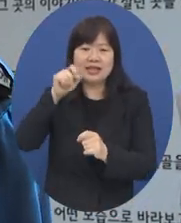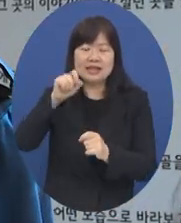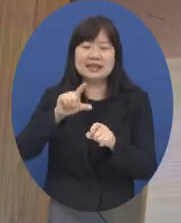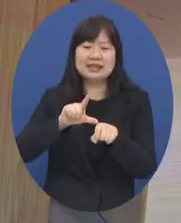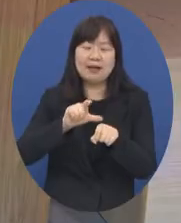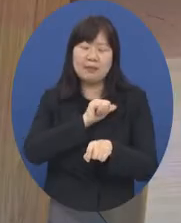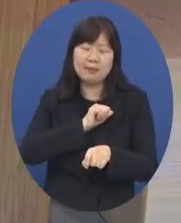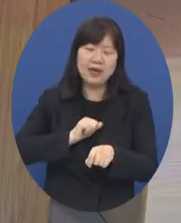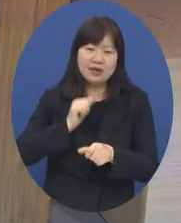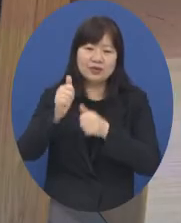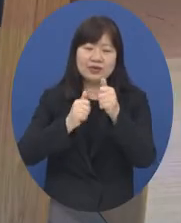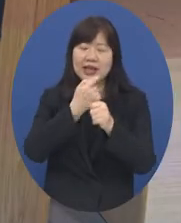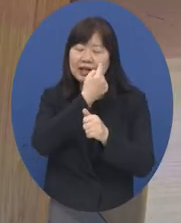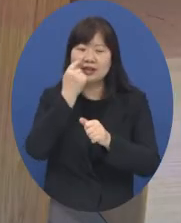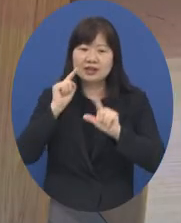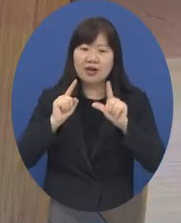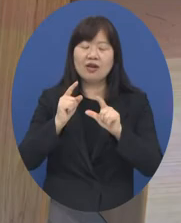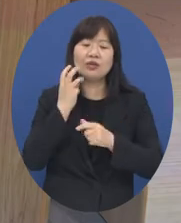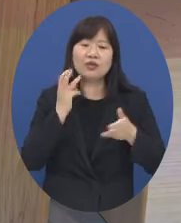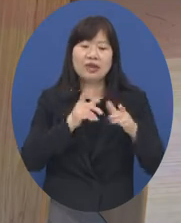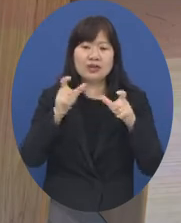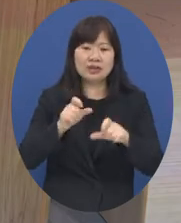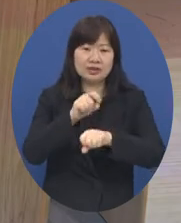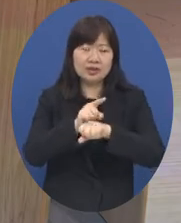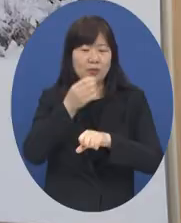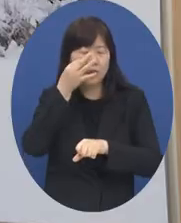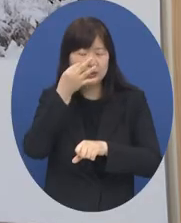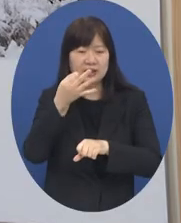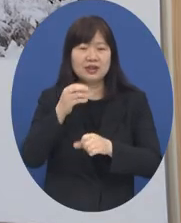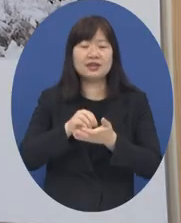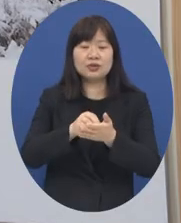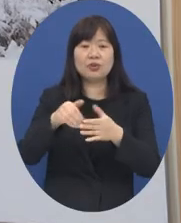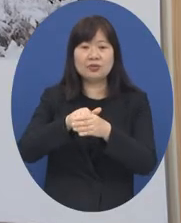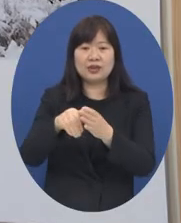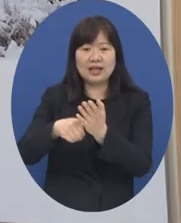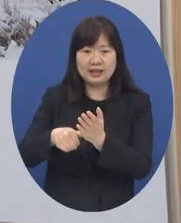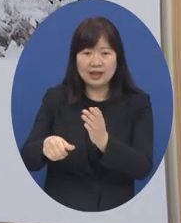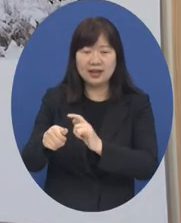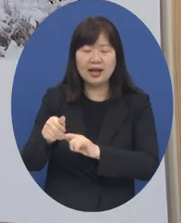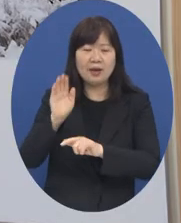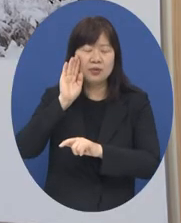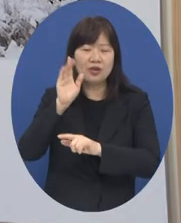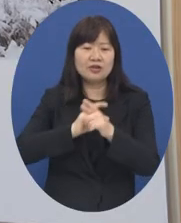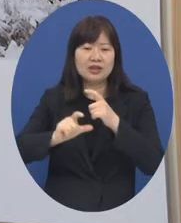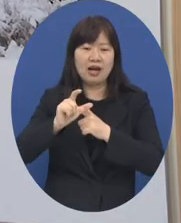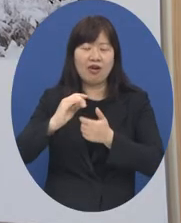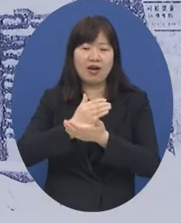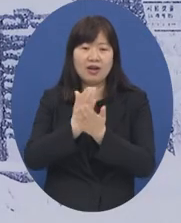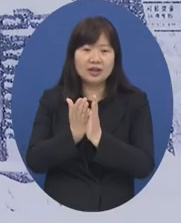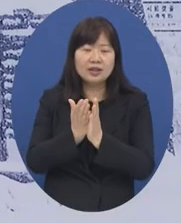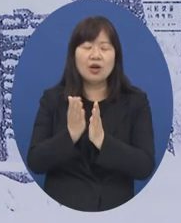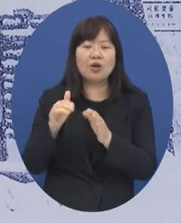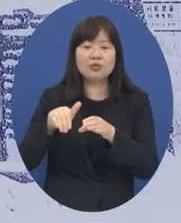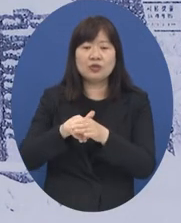선조들의 흔적이자 경기도의 지역성을 보여주는 경기도 등록문화재. 도는 앞으로도 다양한 분야의 근대